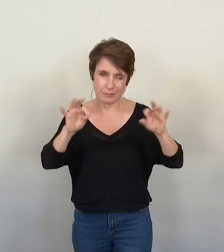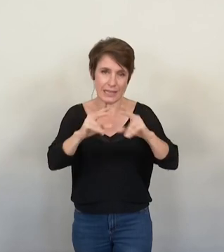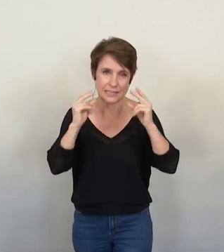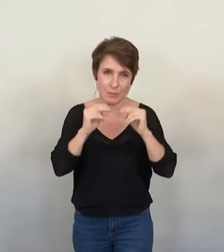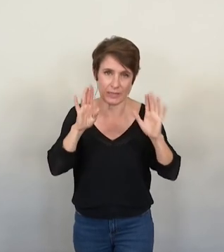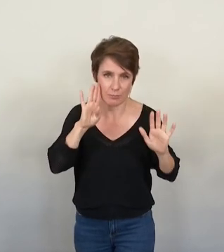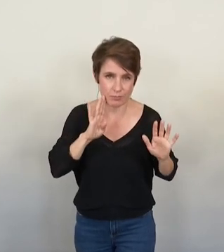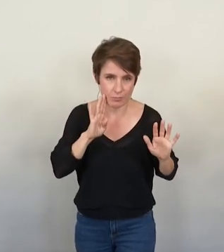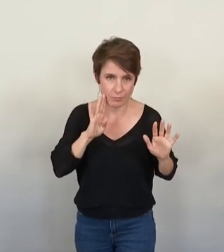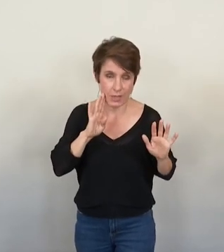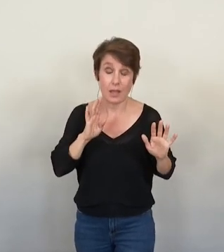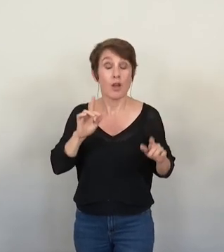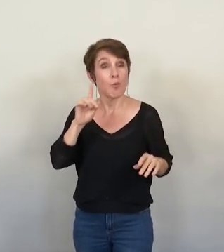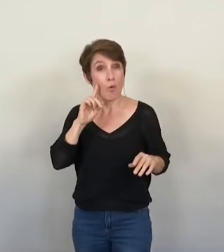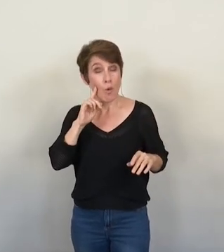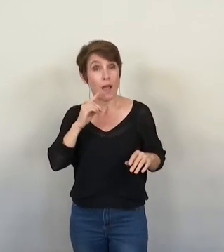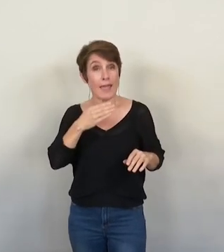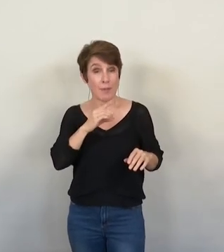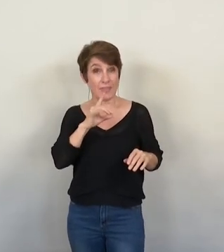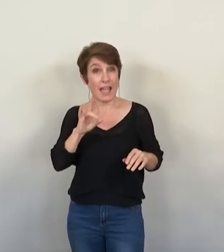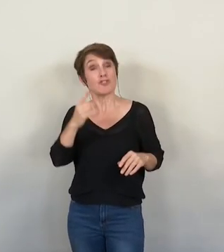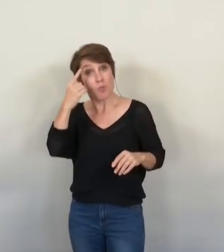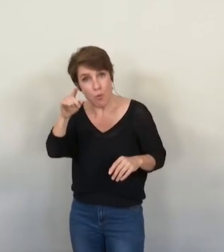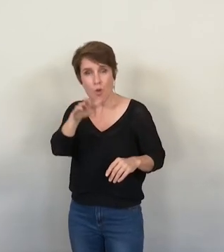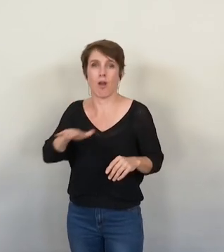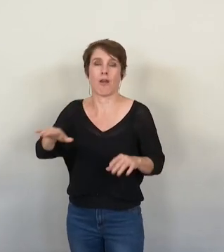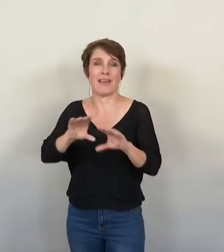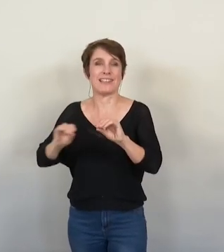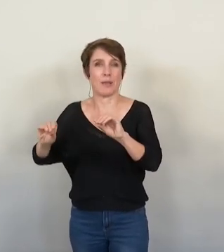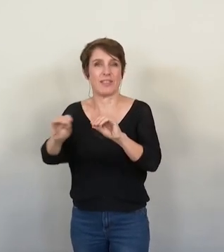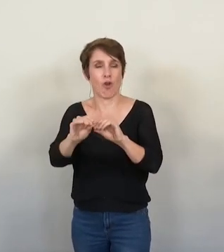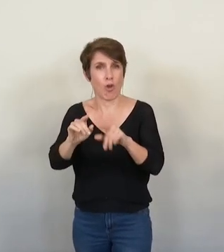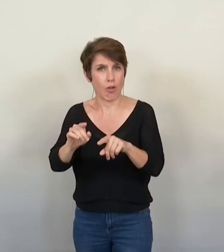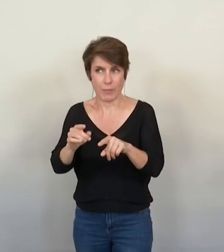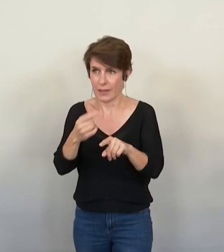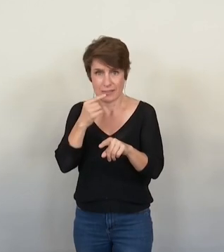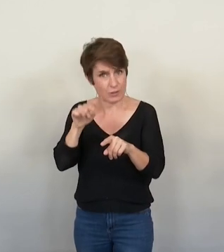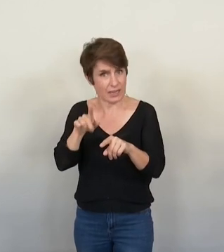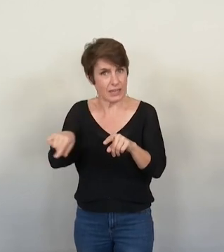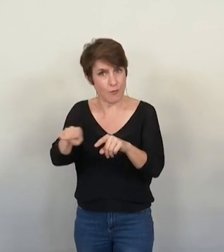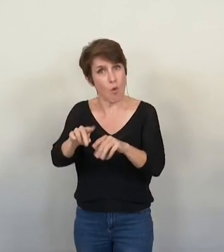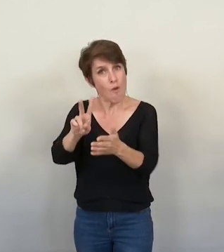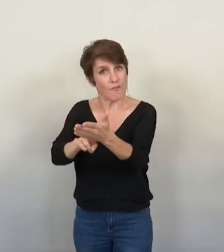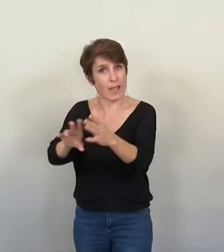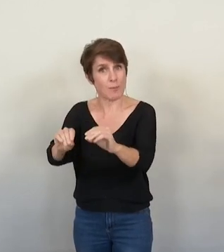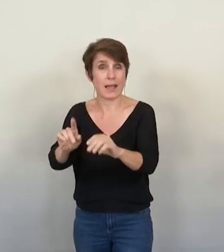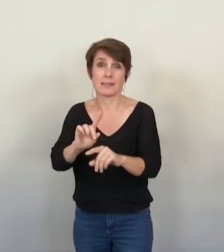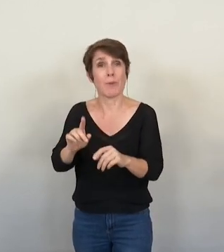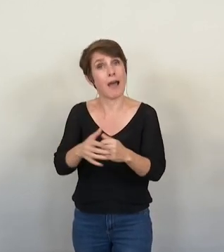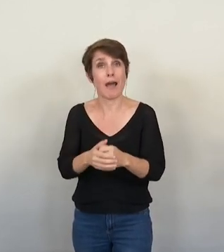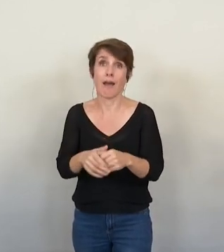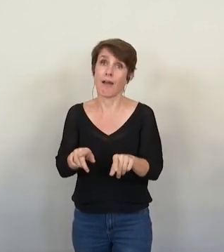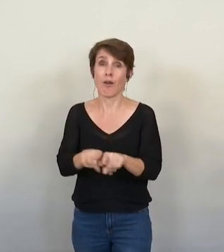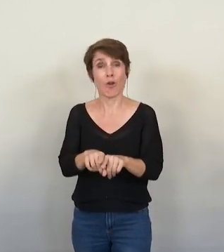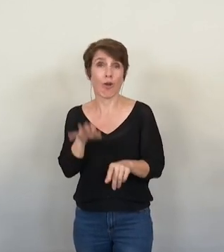on dit que c'est la maison des habitants pour les habitants il faut que ces habitants puissent réellement avoir une vraie place et pas que avec des gommettes en